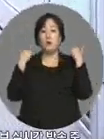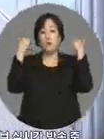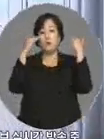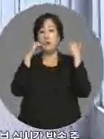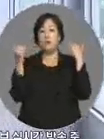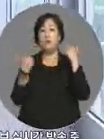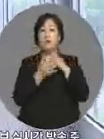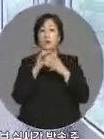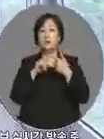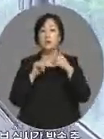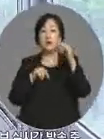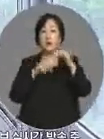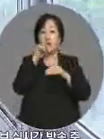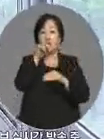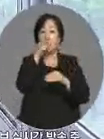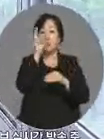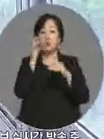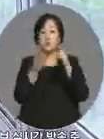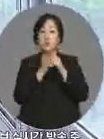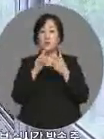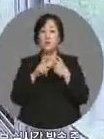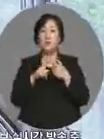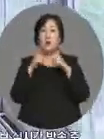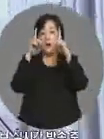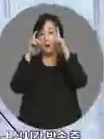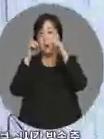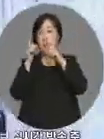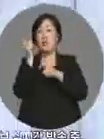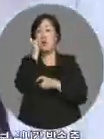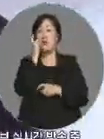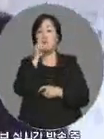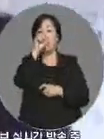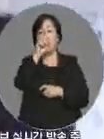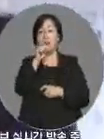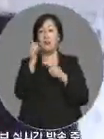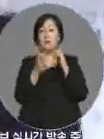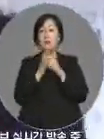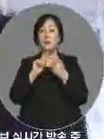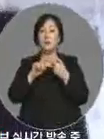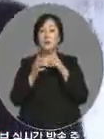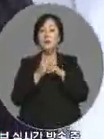안이 들여다보이지 않지만 이렇게 카메라를 들어올려서